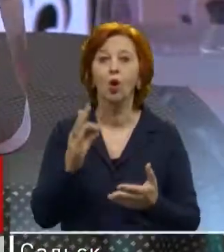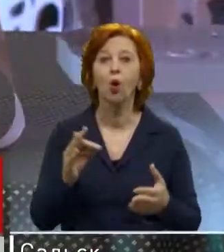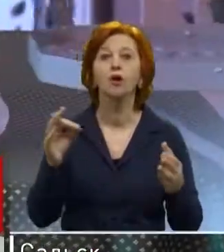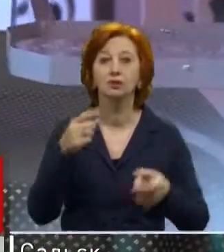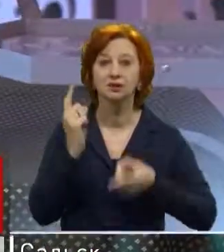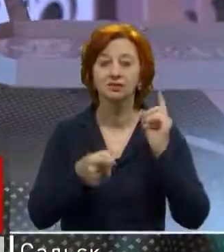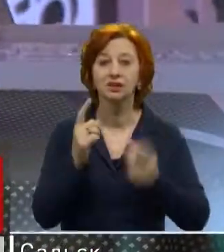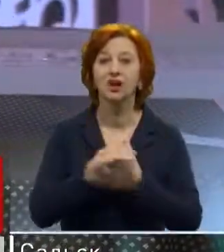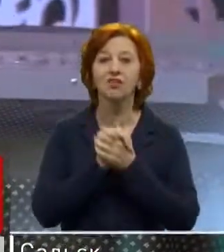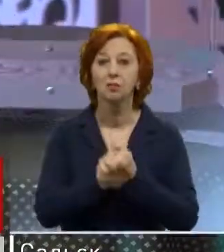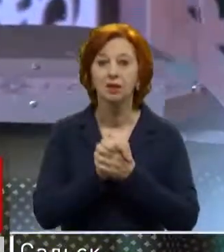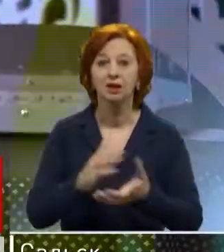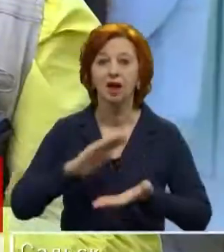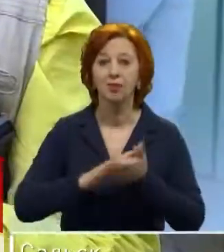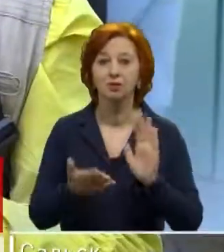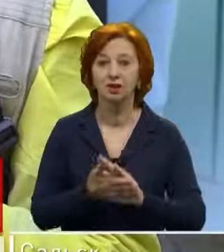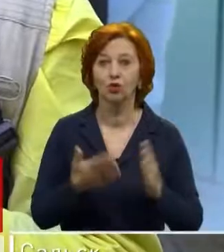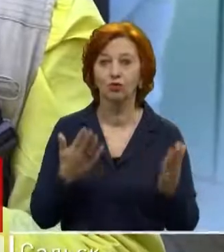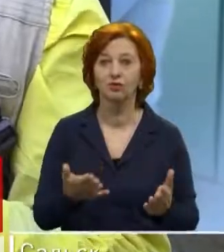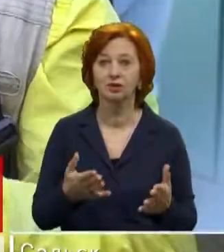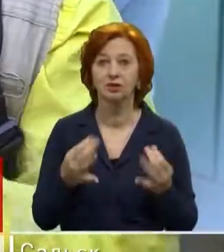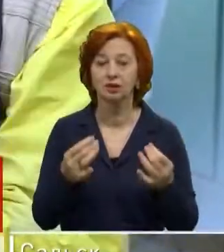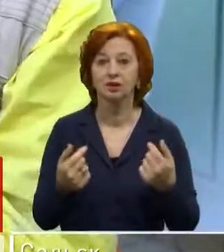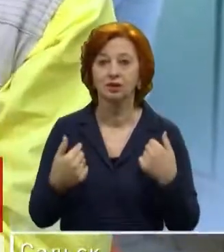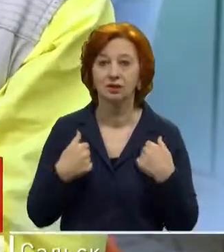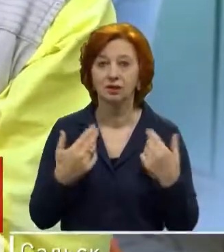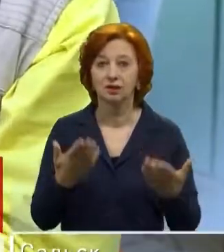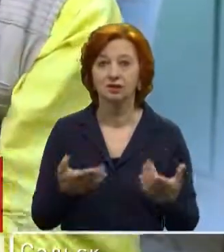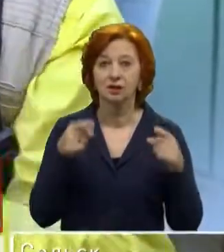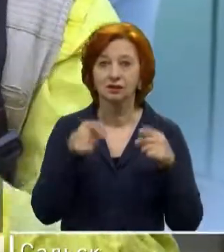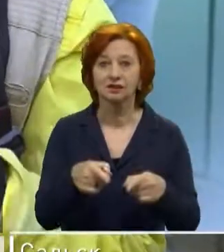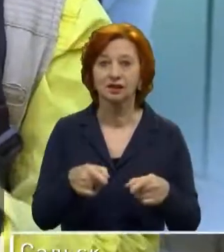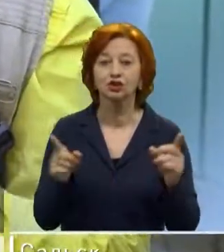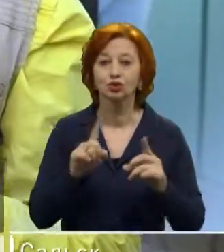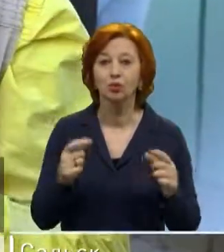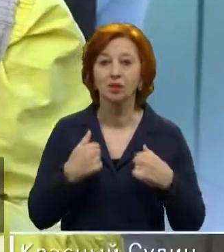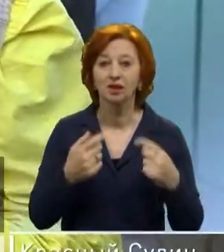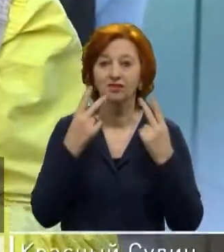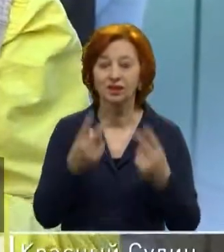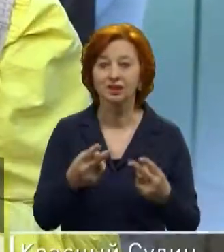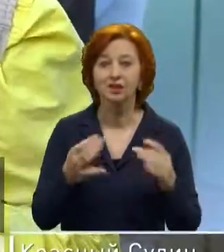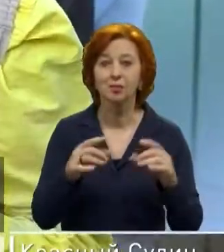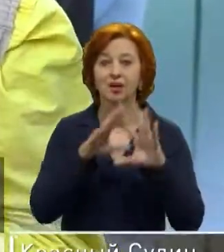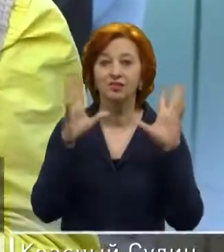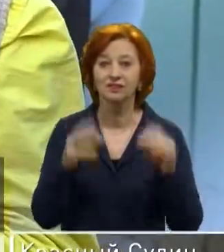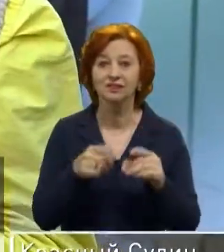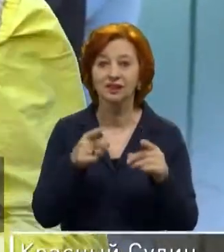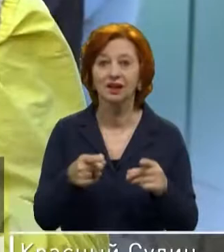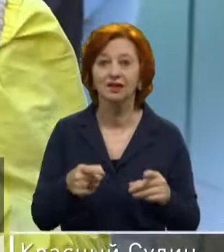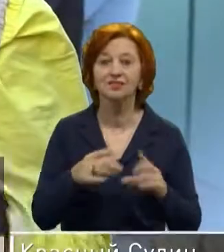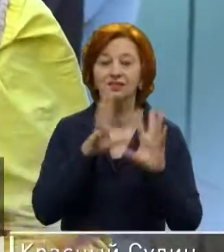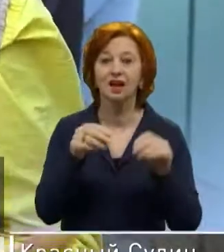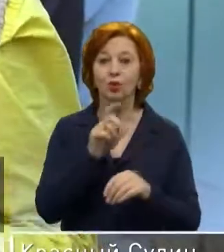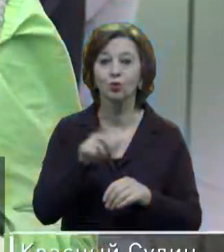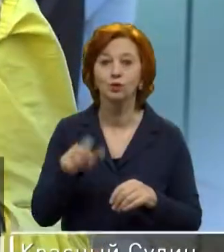мирно и по воле самого народа. И мы здесь в том числе для того, того, чтобы узнать у людей, которые по